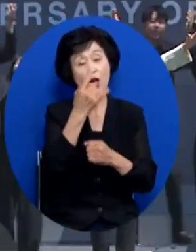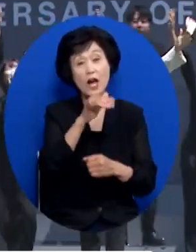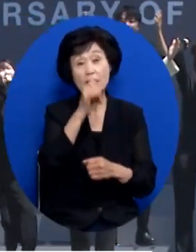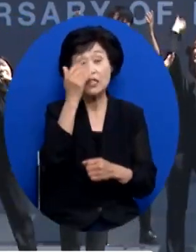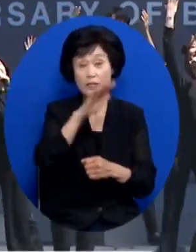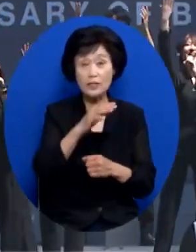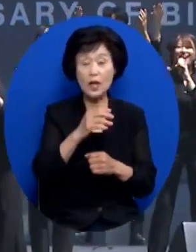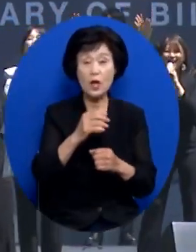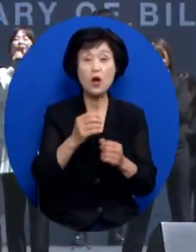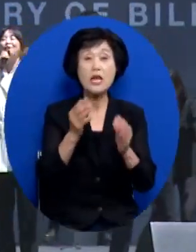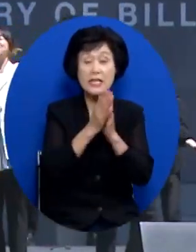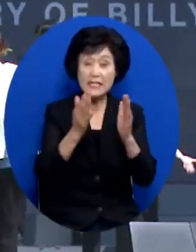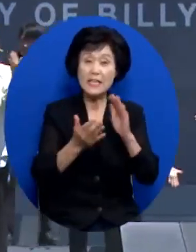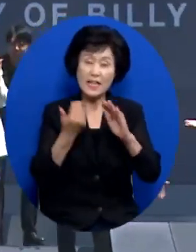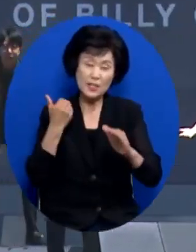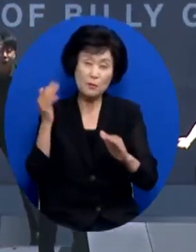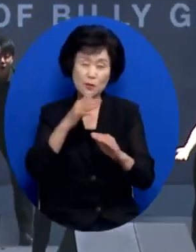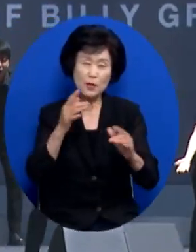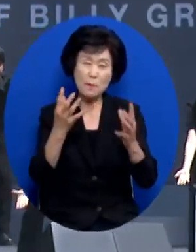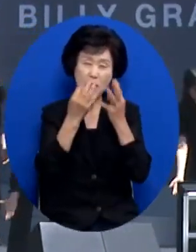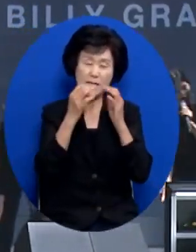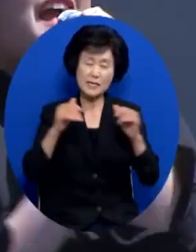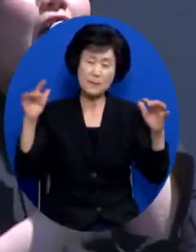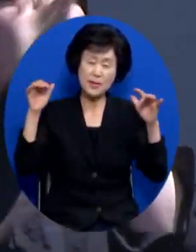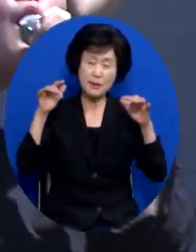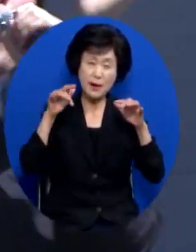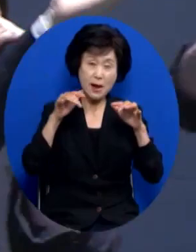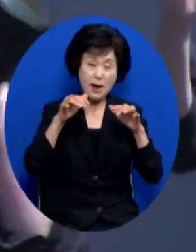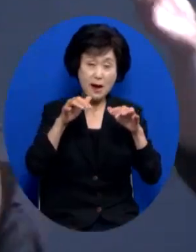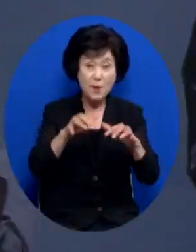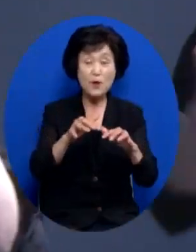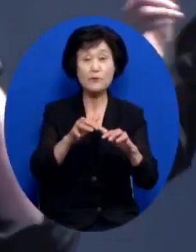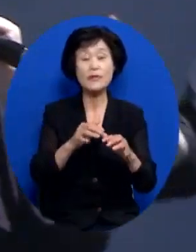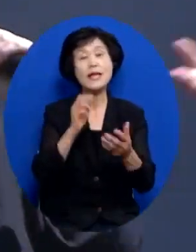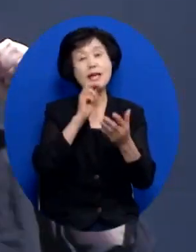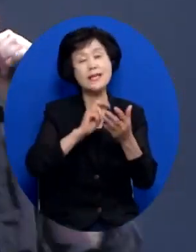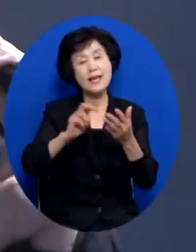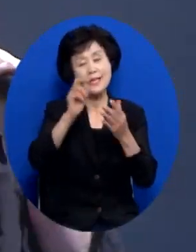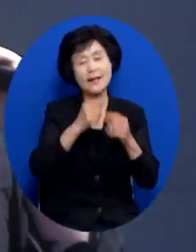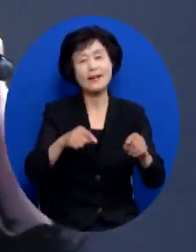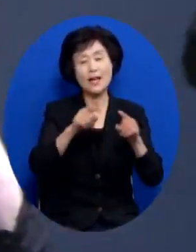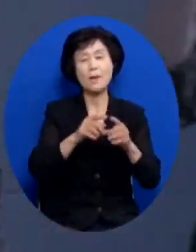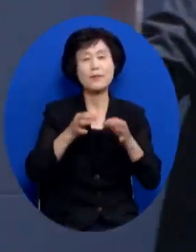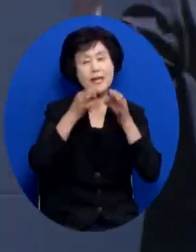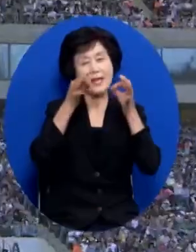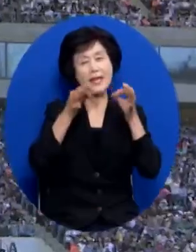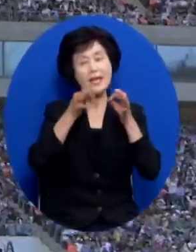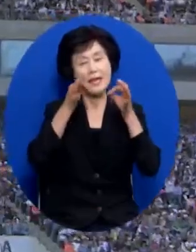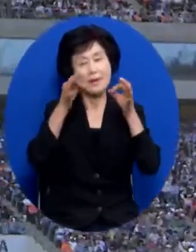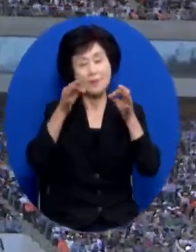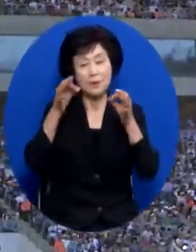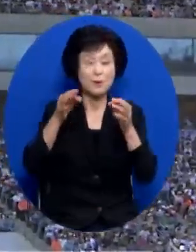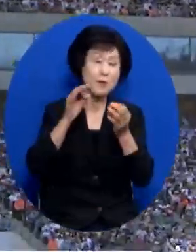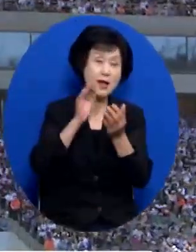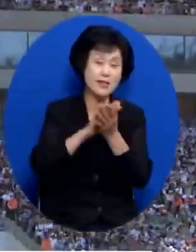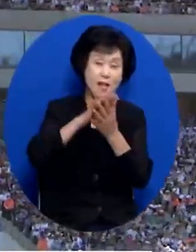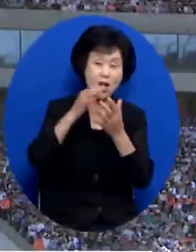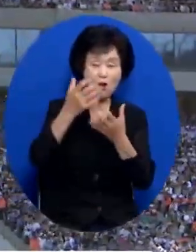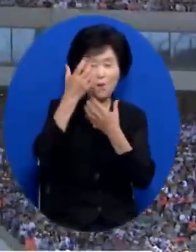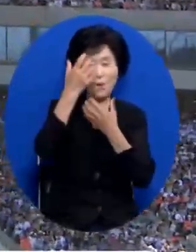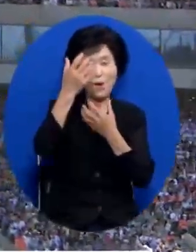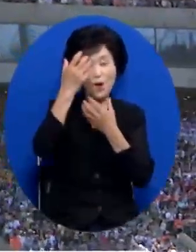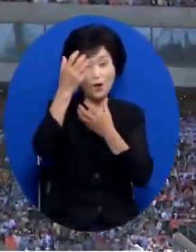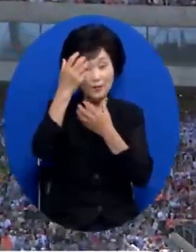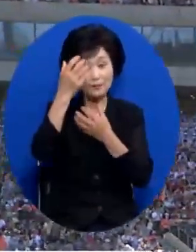경기장은 인산인해를 이뤘습니다. 경기장을 가득 메운 이들은 찬양을 따라 부르며 분위기를 고조시켰는데요. 음악회는 주제에 따라